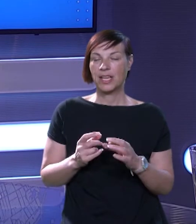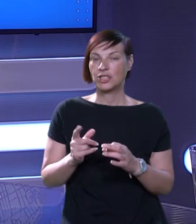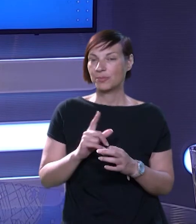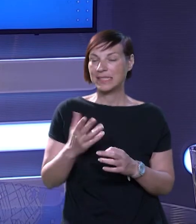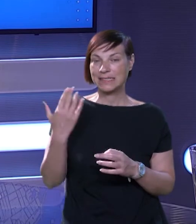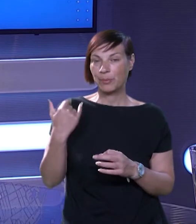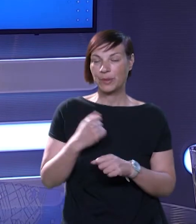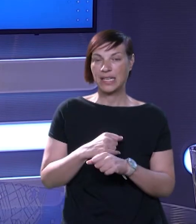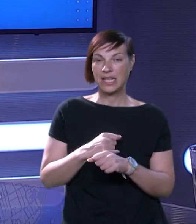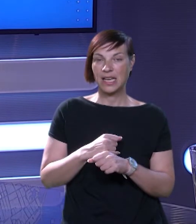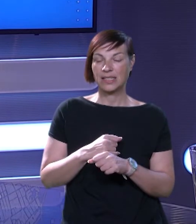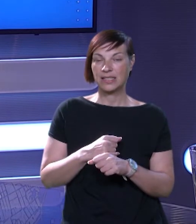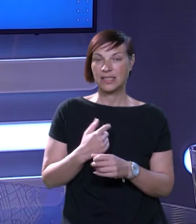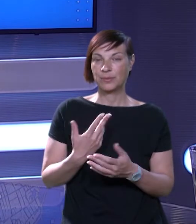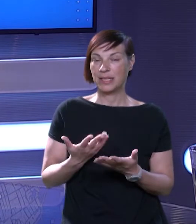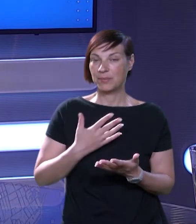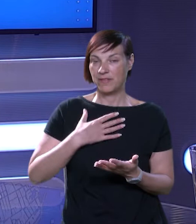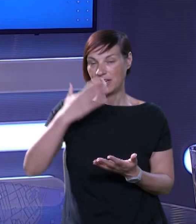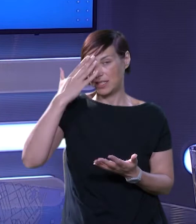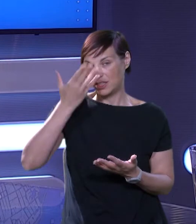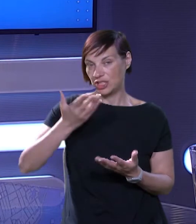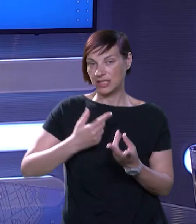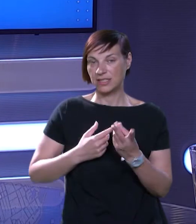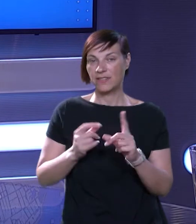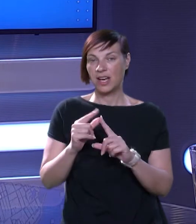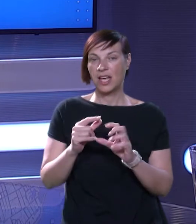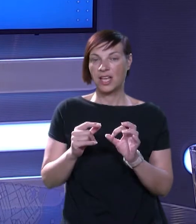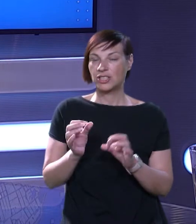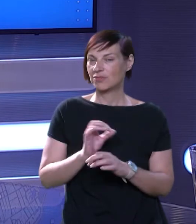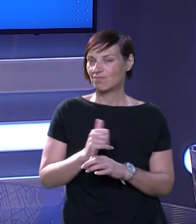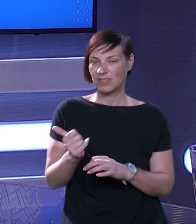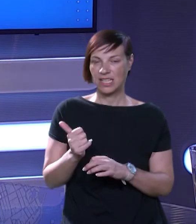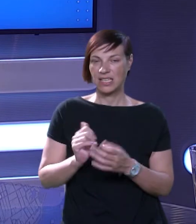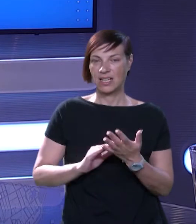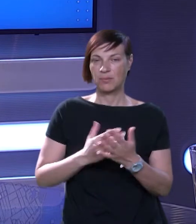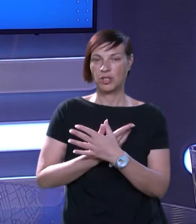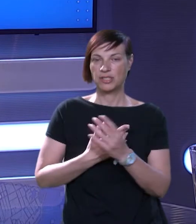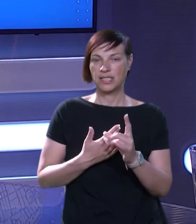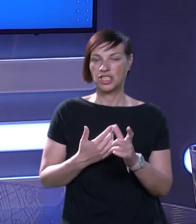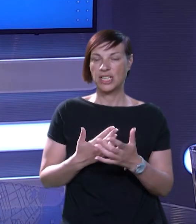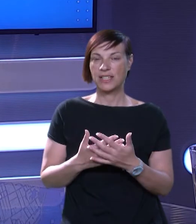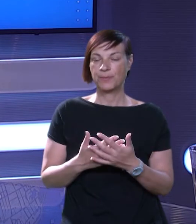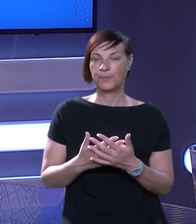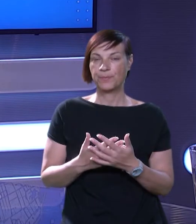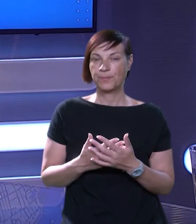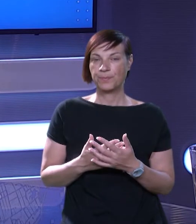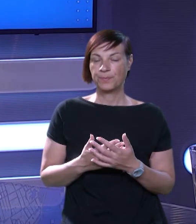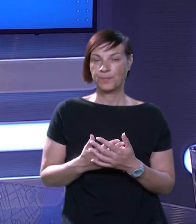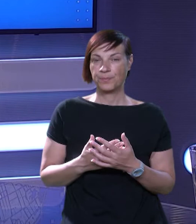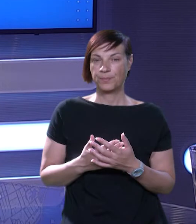prije nisam radila i bila mi je ono stvarno velika čast. Vlado je genijalan montažer i